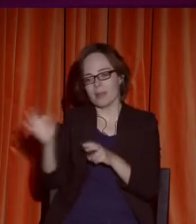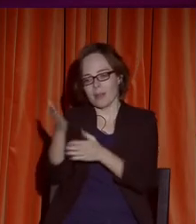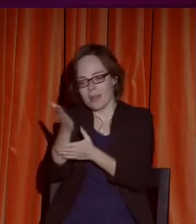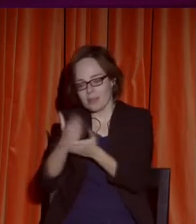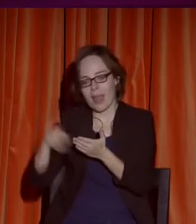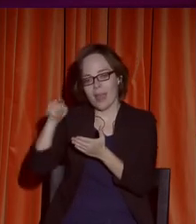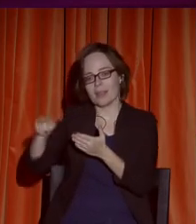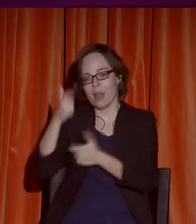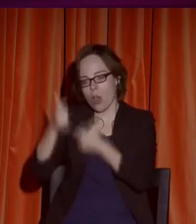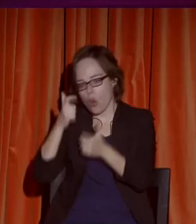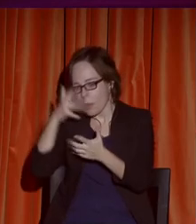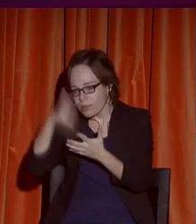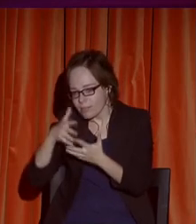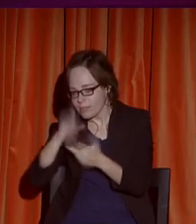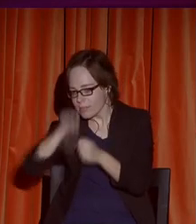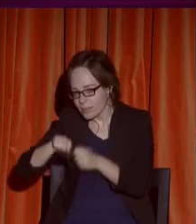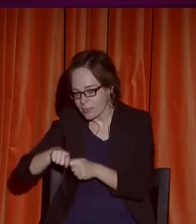filtrażowej,